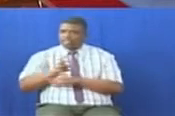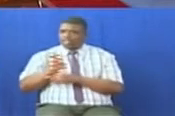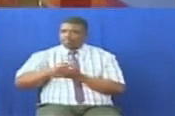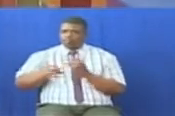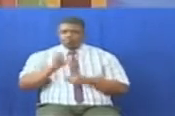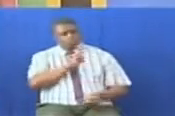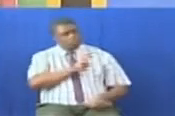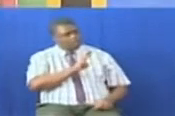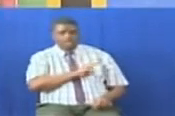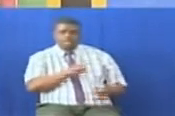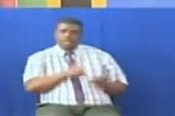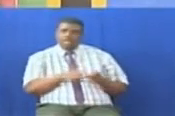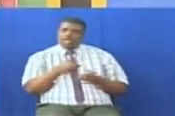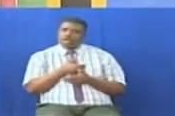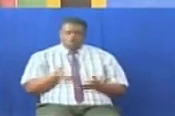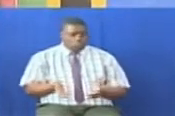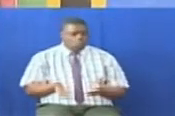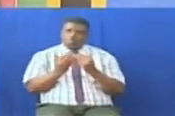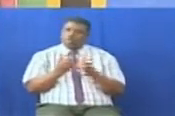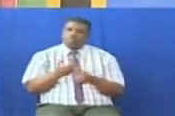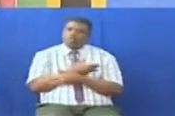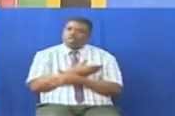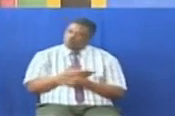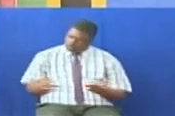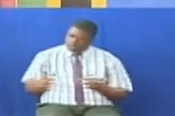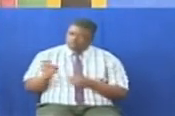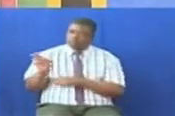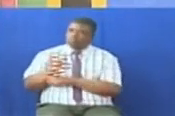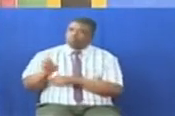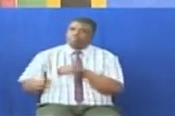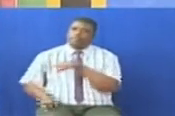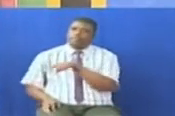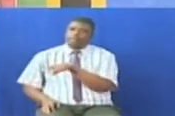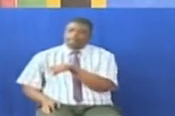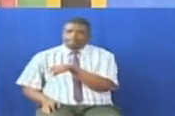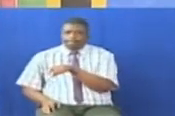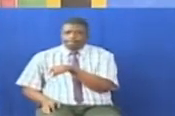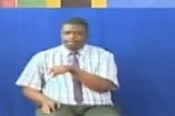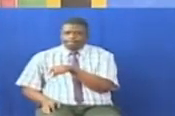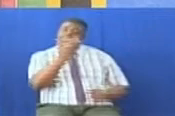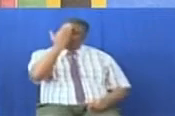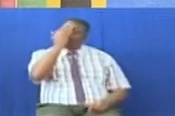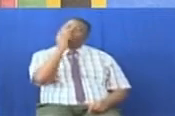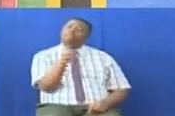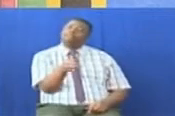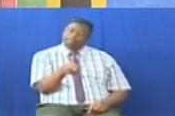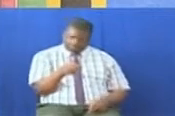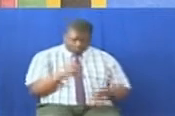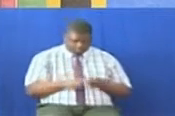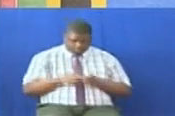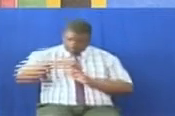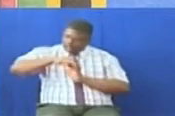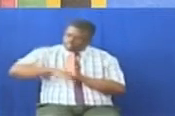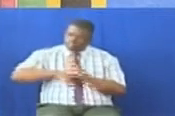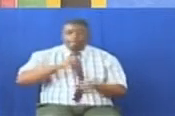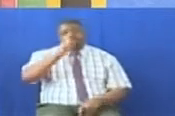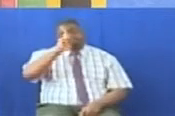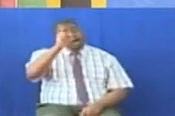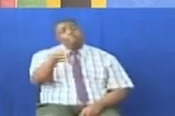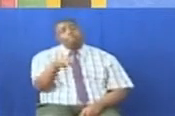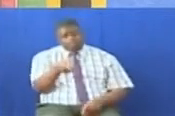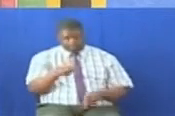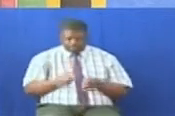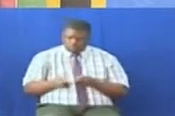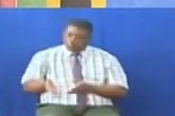wilaya hawana uwezo wa kusimamia halmashauri zetu za wilaya, na ndio wana uwezo wa